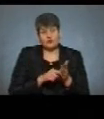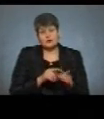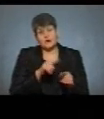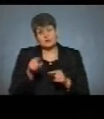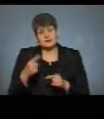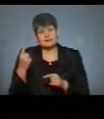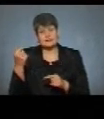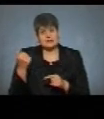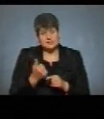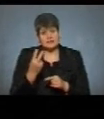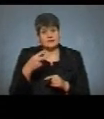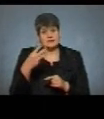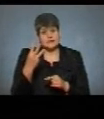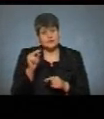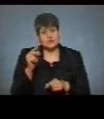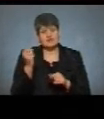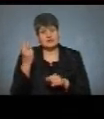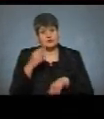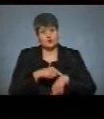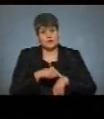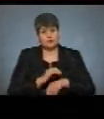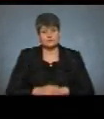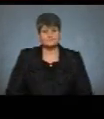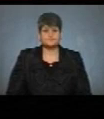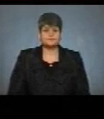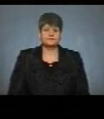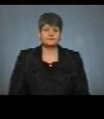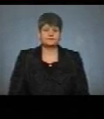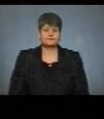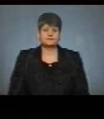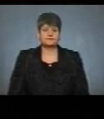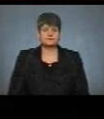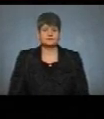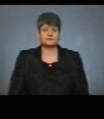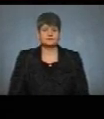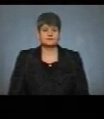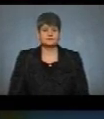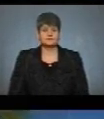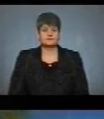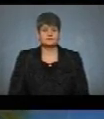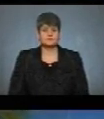на 23 число на 12 годину. Анжела Шова, Василь Панчук, новини.